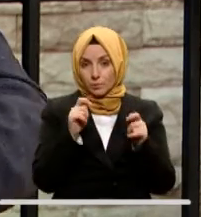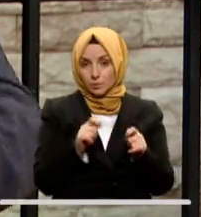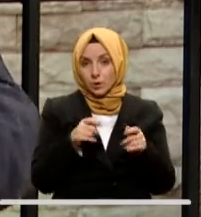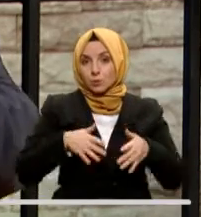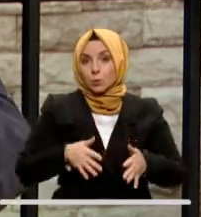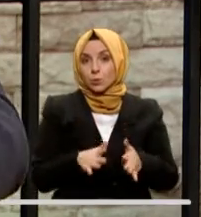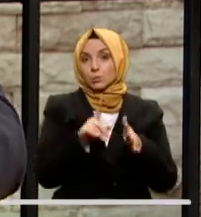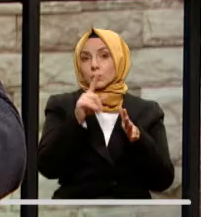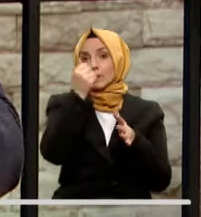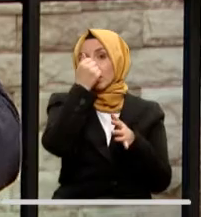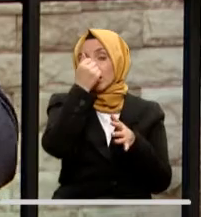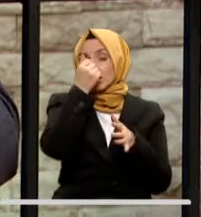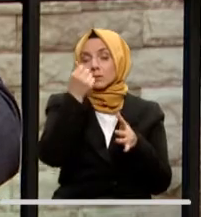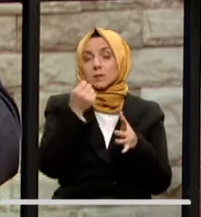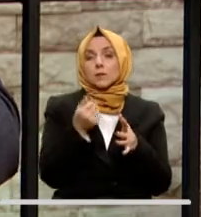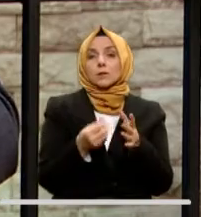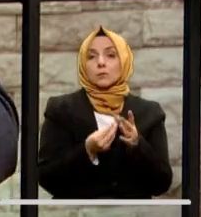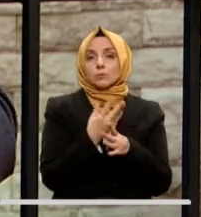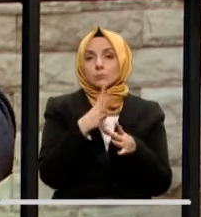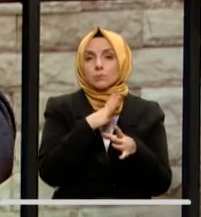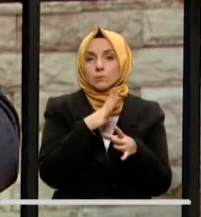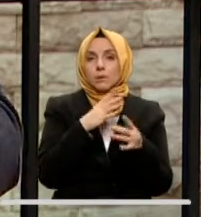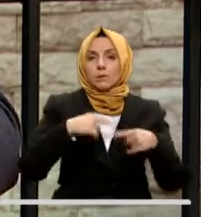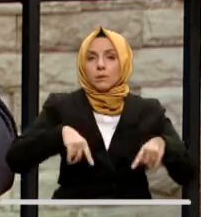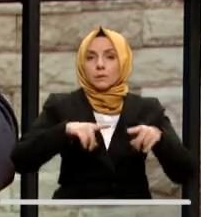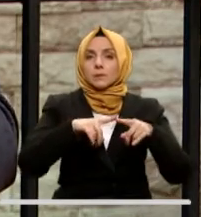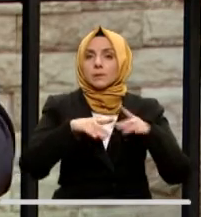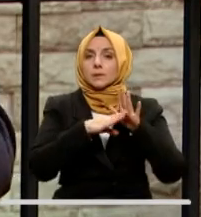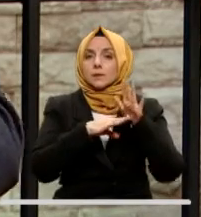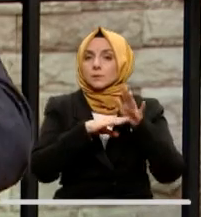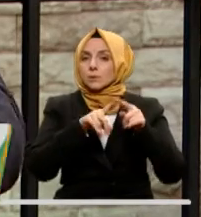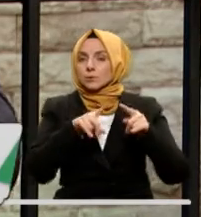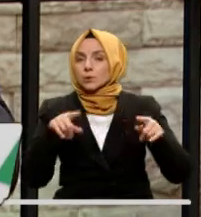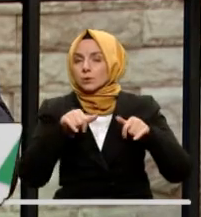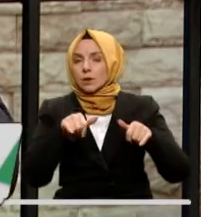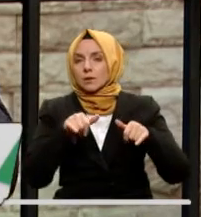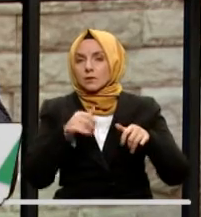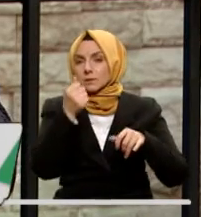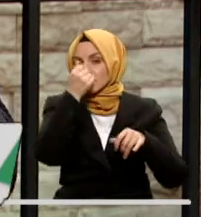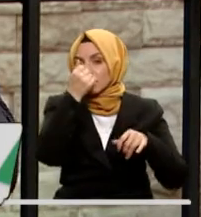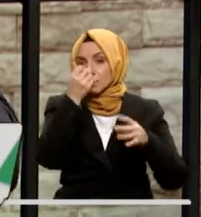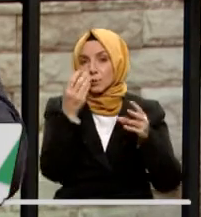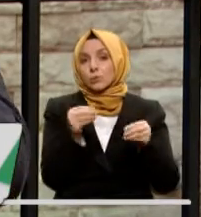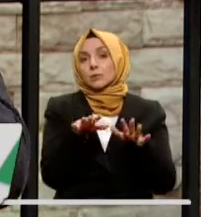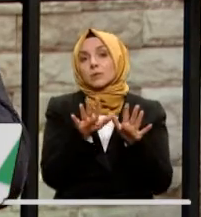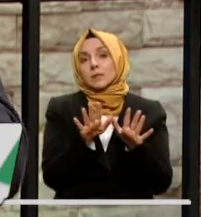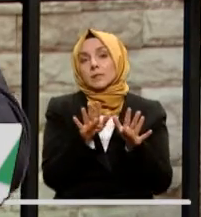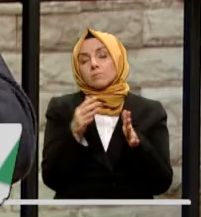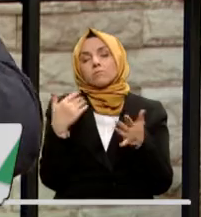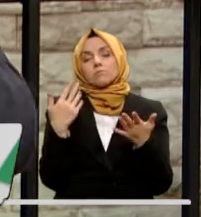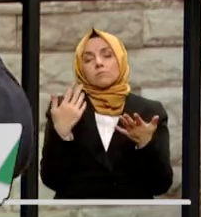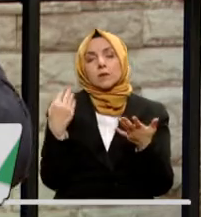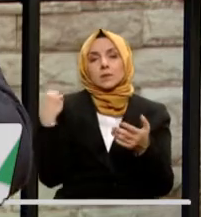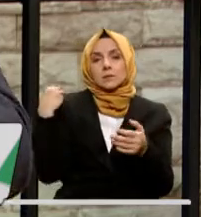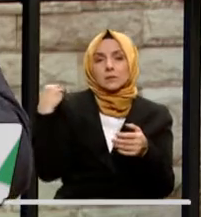Doğduğumuzda Birkan üretiliyor biz bu hayatı boyunca aynı kan gidiyor değil zaten beni yenileniyor